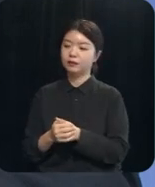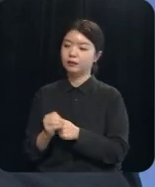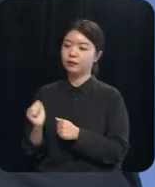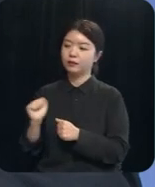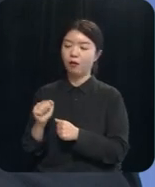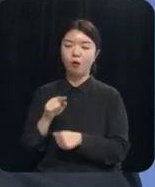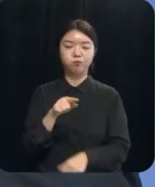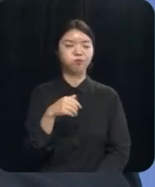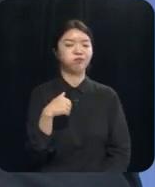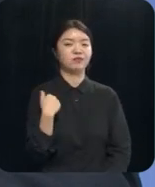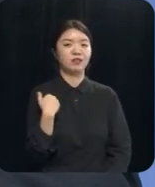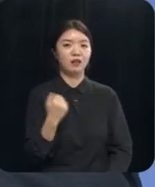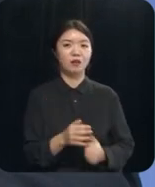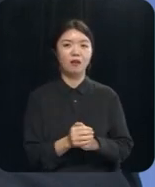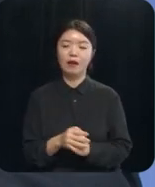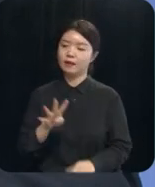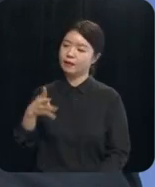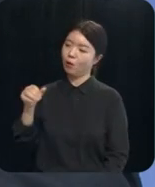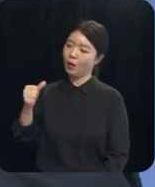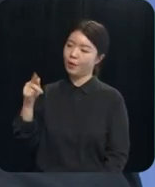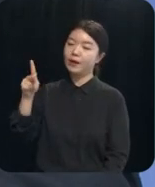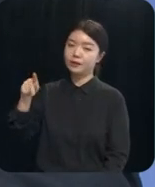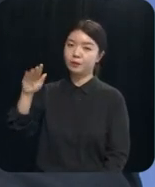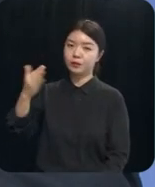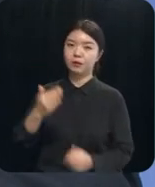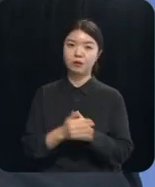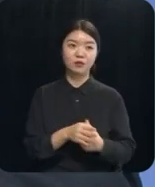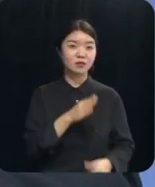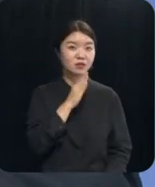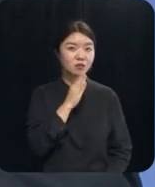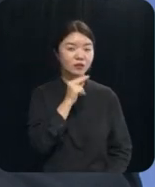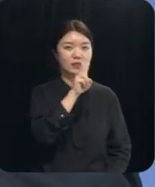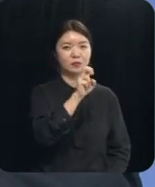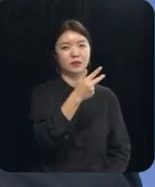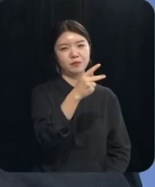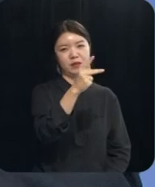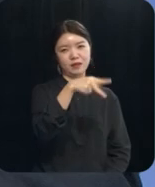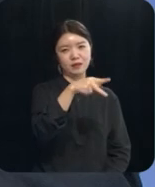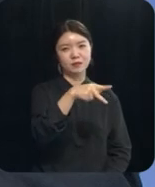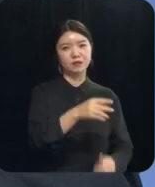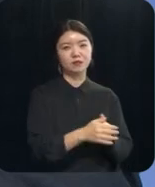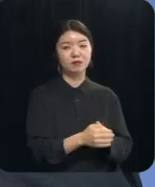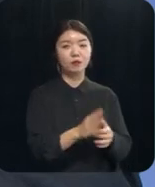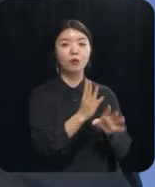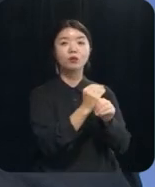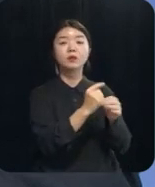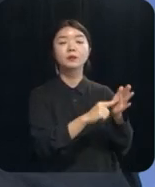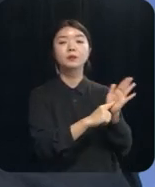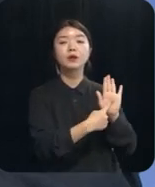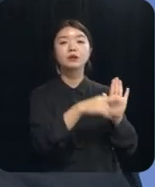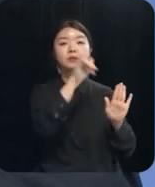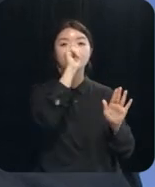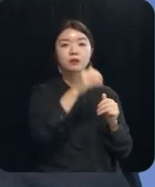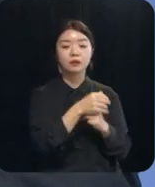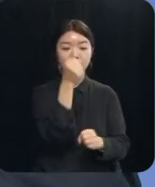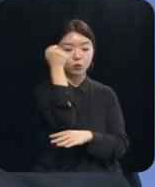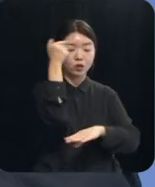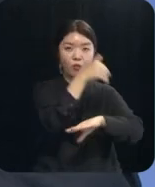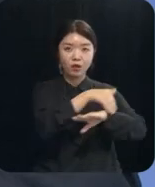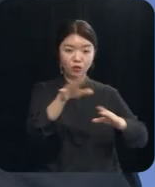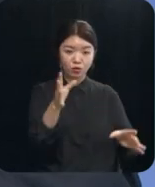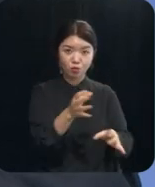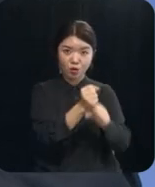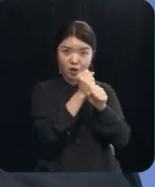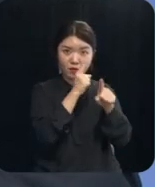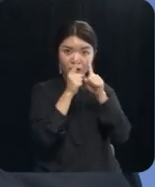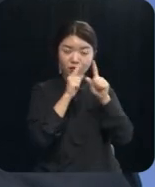모르지 않습니까? 4,500페이지 정도 될 겁니다. 그렇죠. 네. 27페이지입니다. 언제 나왔습니까? 기본계획은 그 요약본